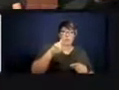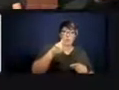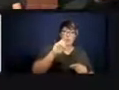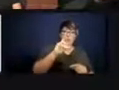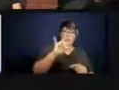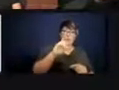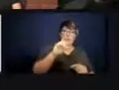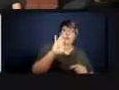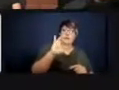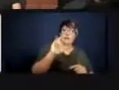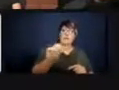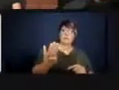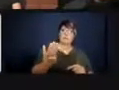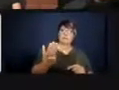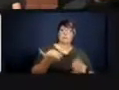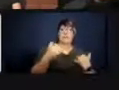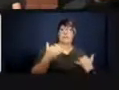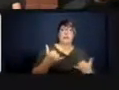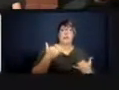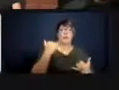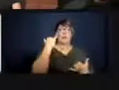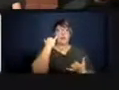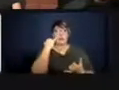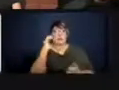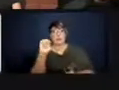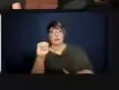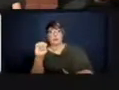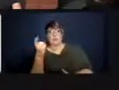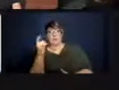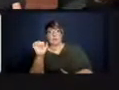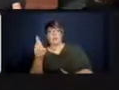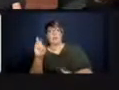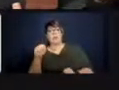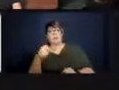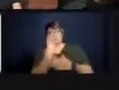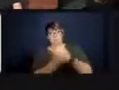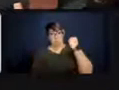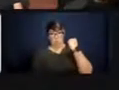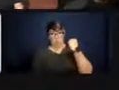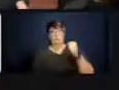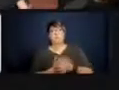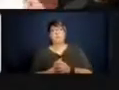mfano, wanafunzi ambao walikuwa wanataka kujifunza mambo